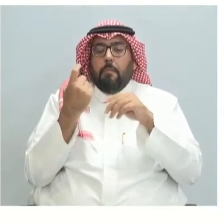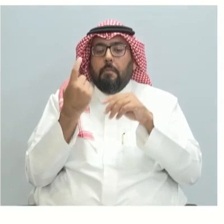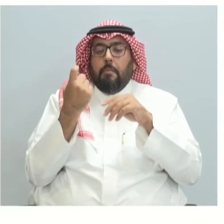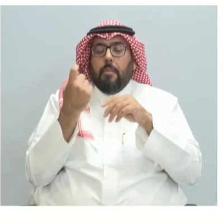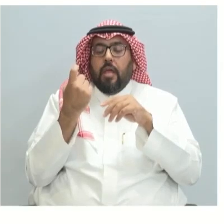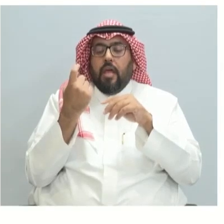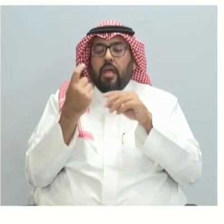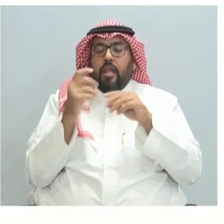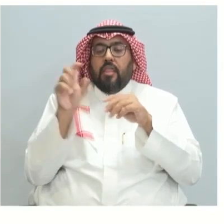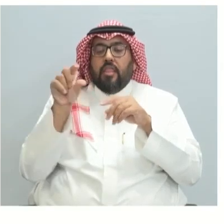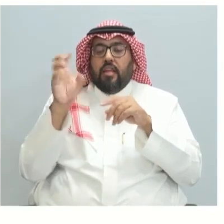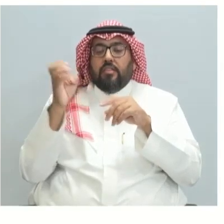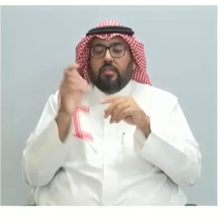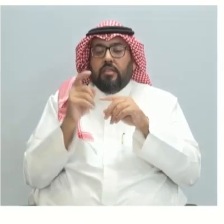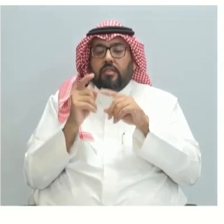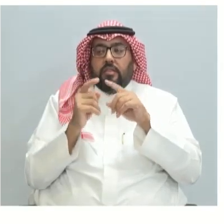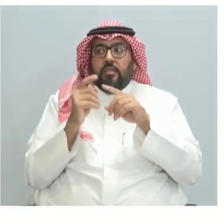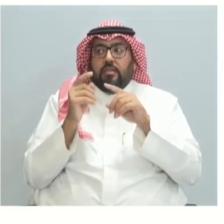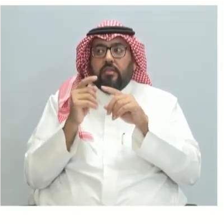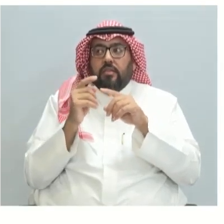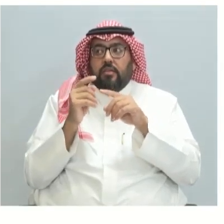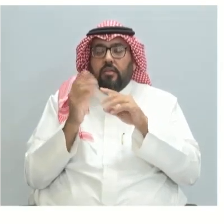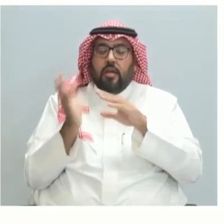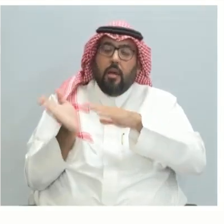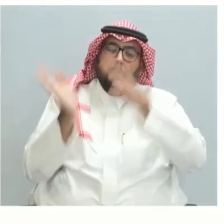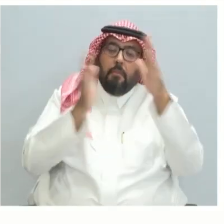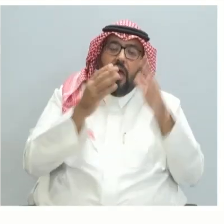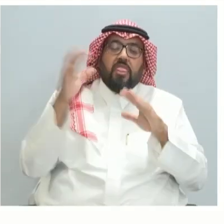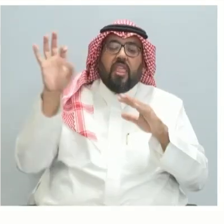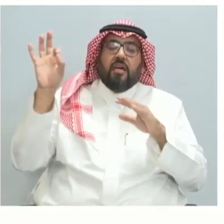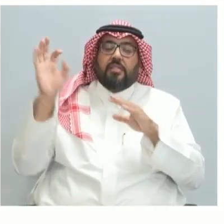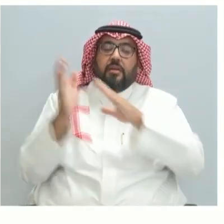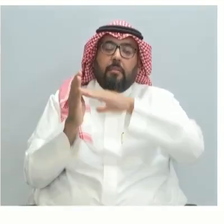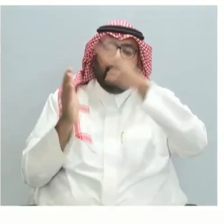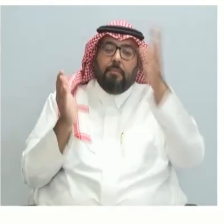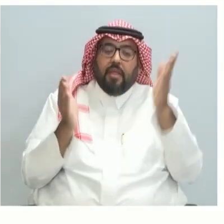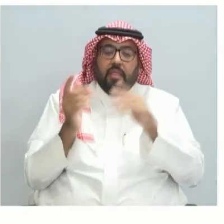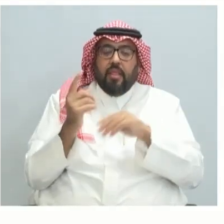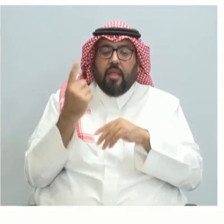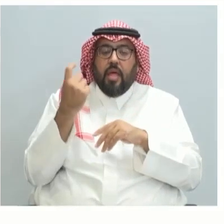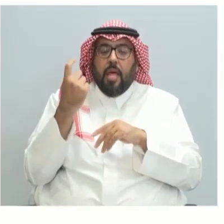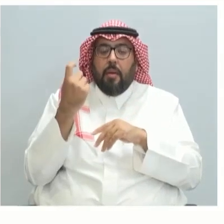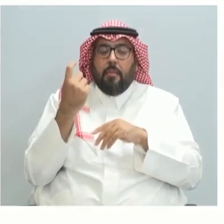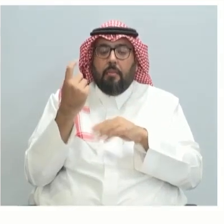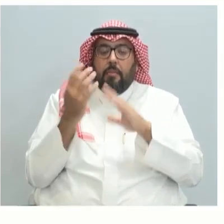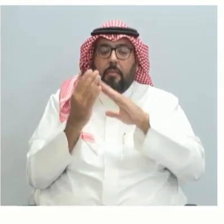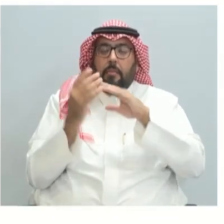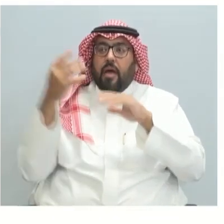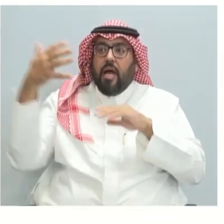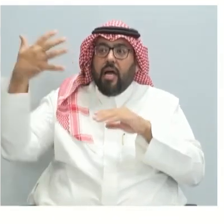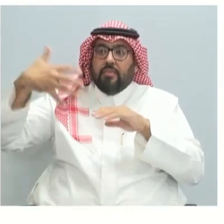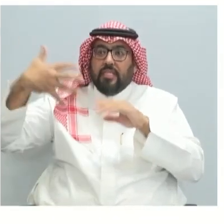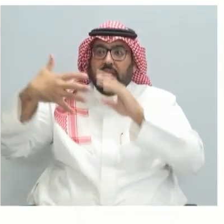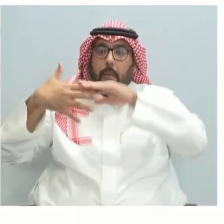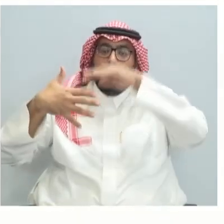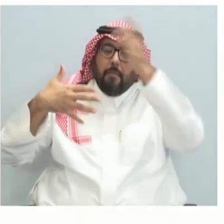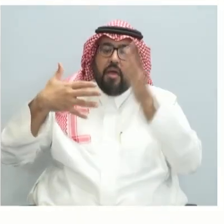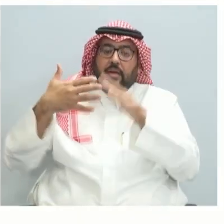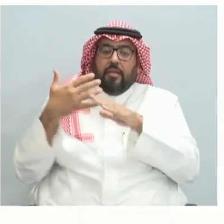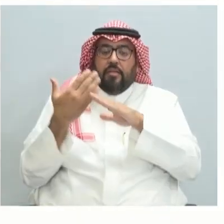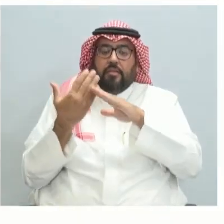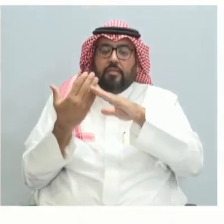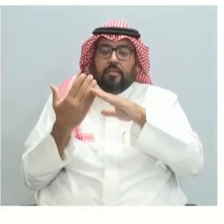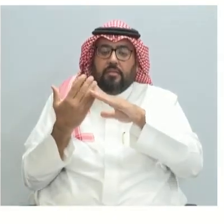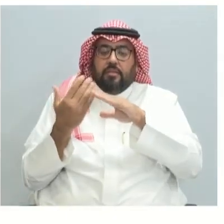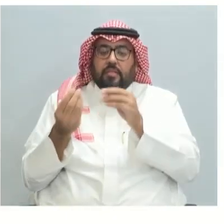ولكن سوف نبدا من هنا ما بعد الخمسين سوف نبدا من هنا ما بعد الخمسين اذا